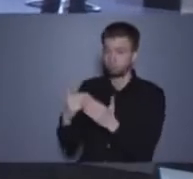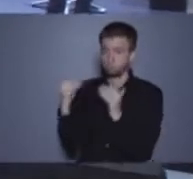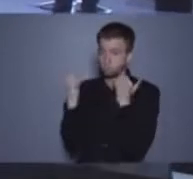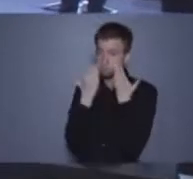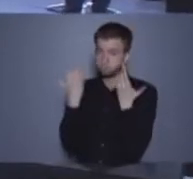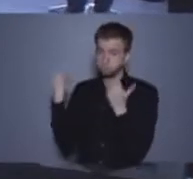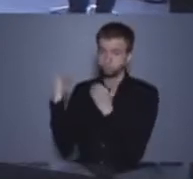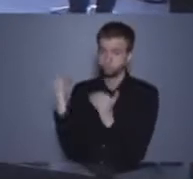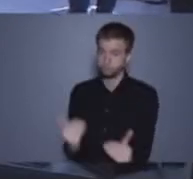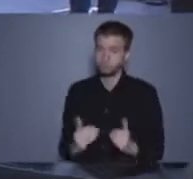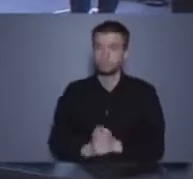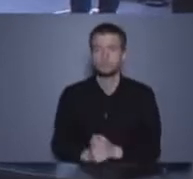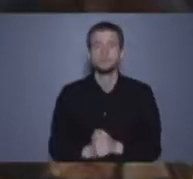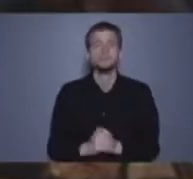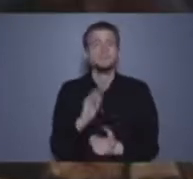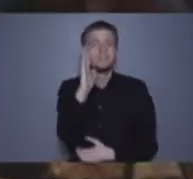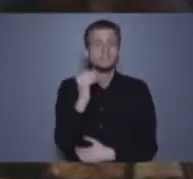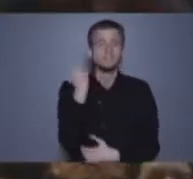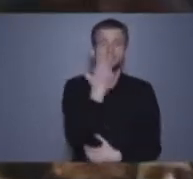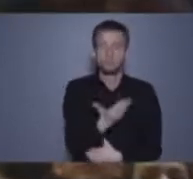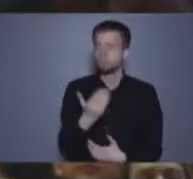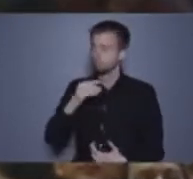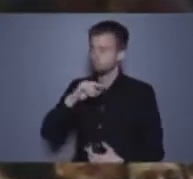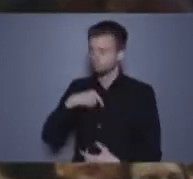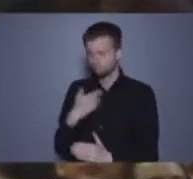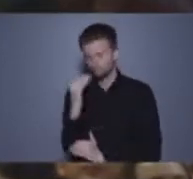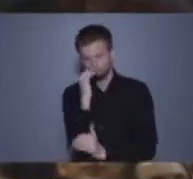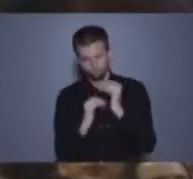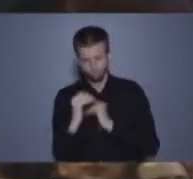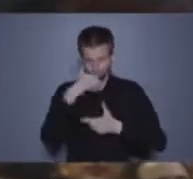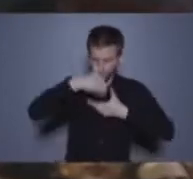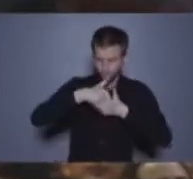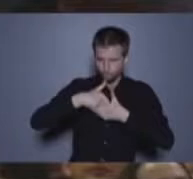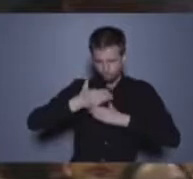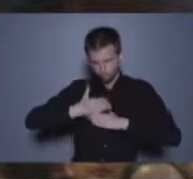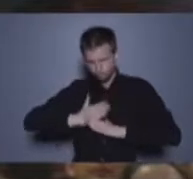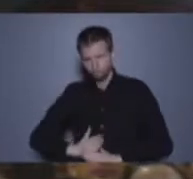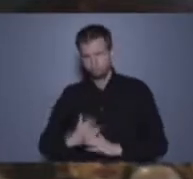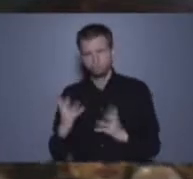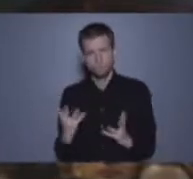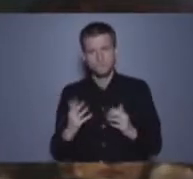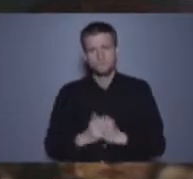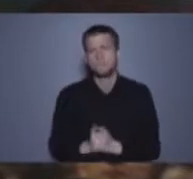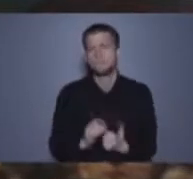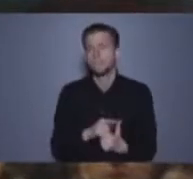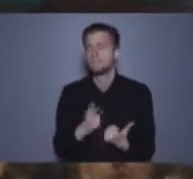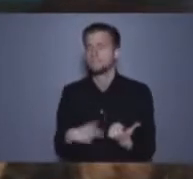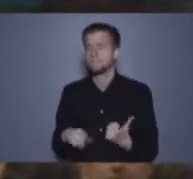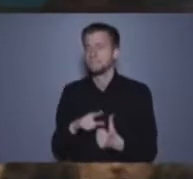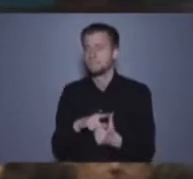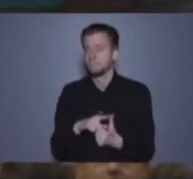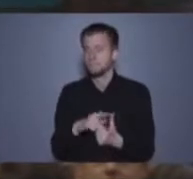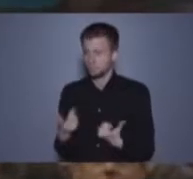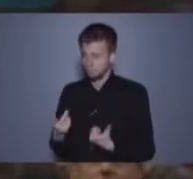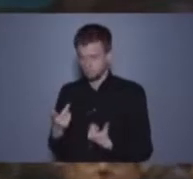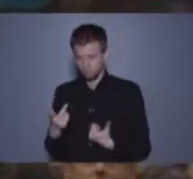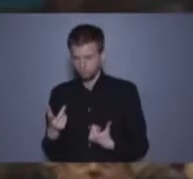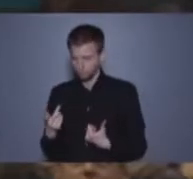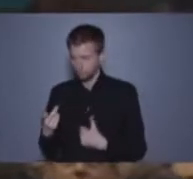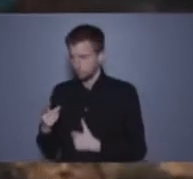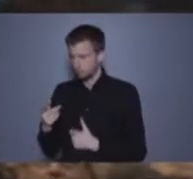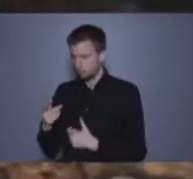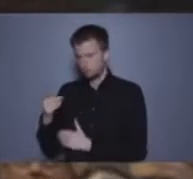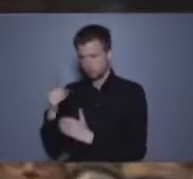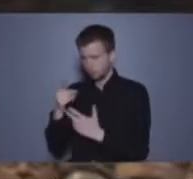C'est pourquoi notre programme prévoit le retour à la retraite à 60